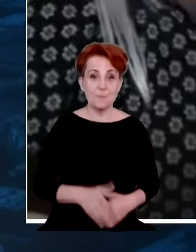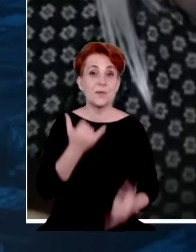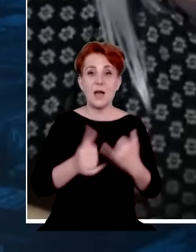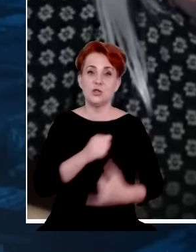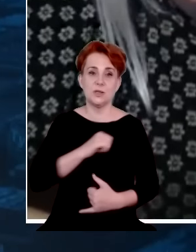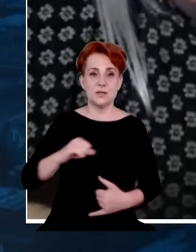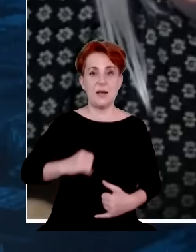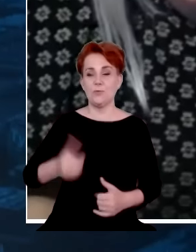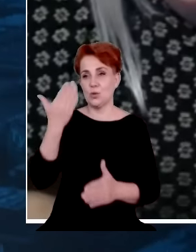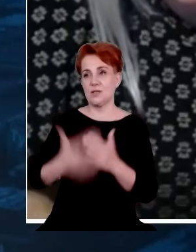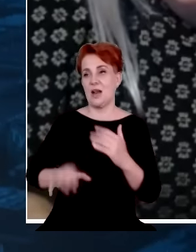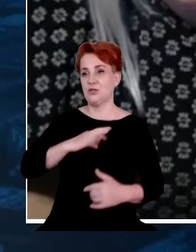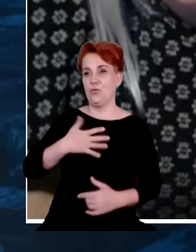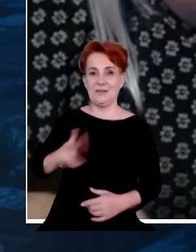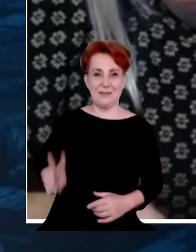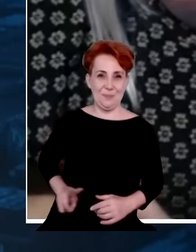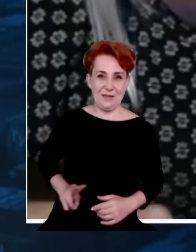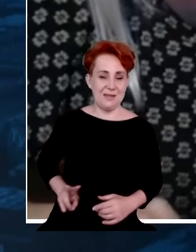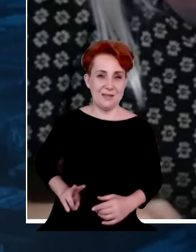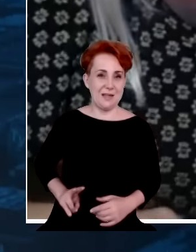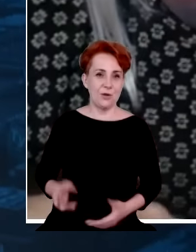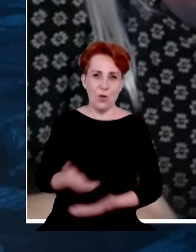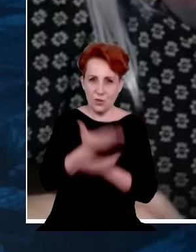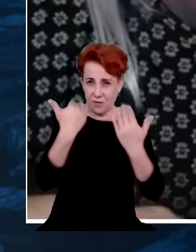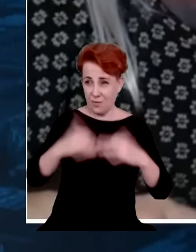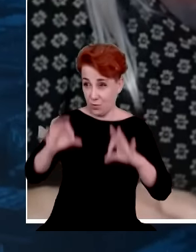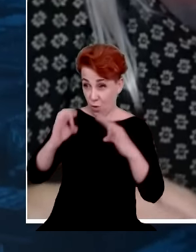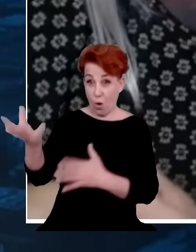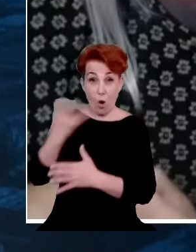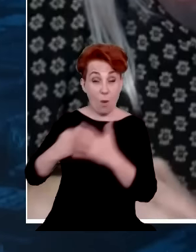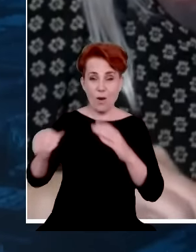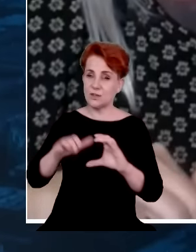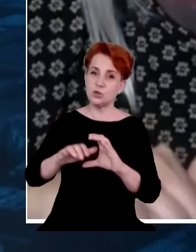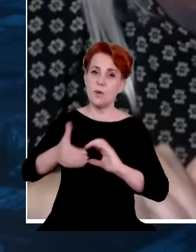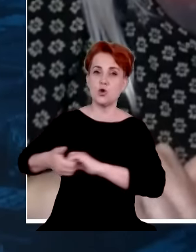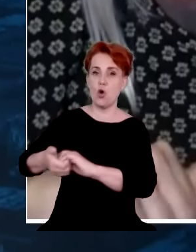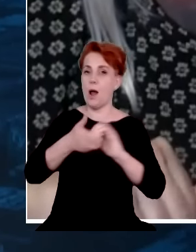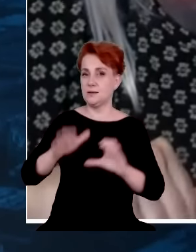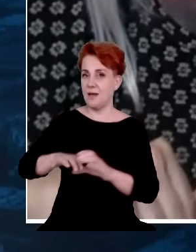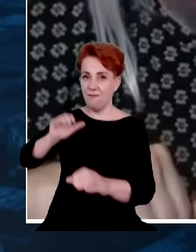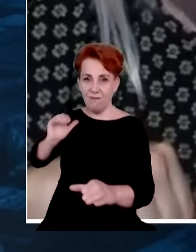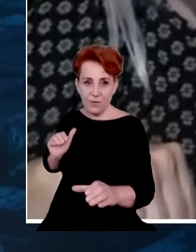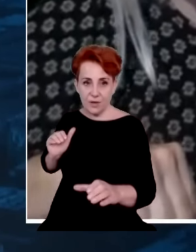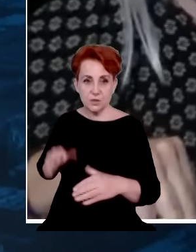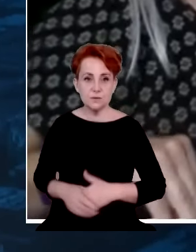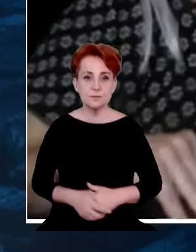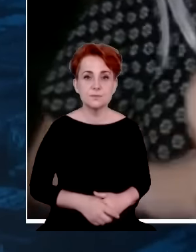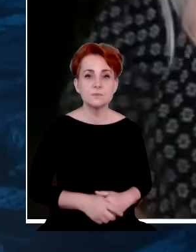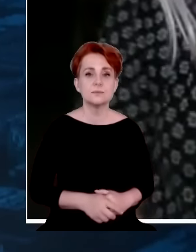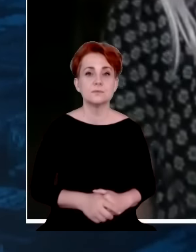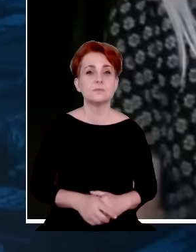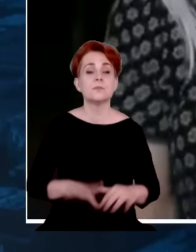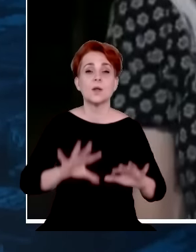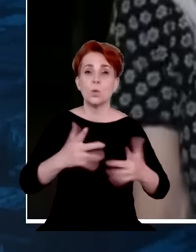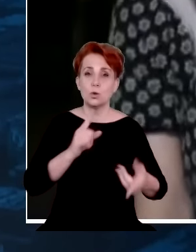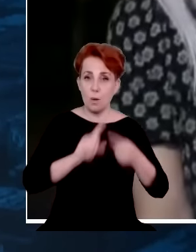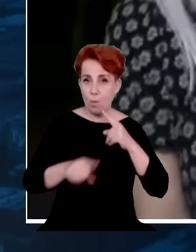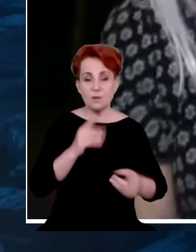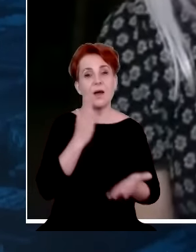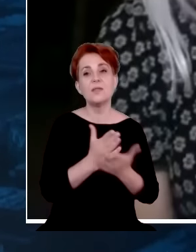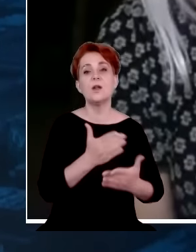Ministrów więc ja nie wiem czy takie to będzie dla niego opłacalne wyjście z koalicji szczerze mówiąc niewie się tylko stołków sprowadza